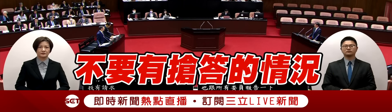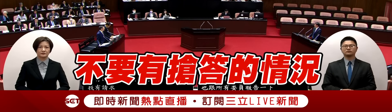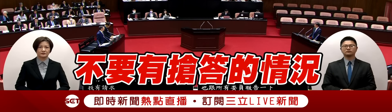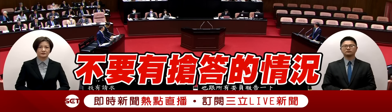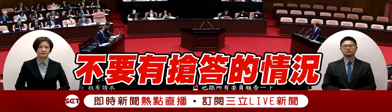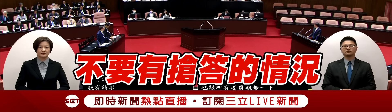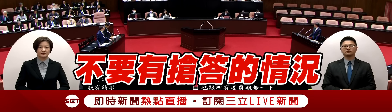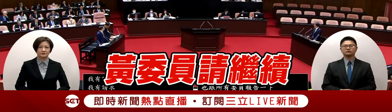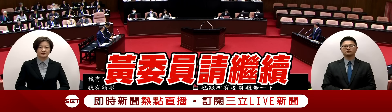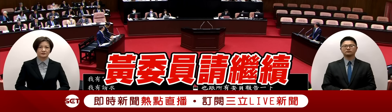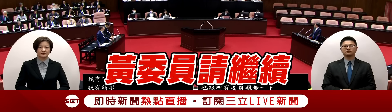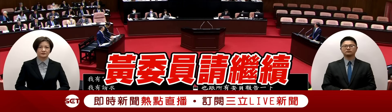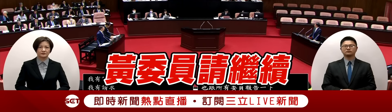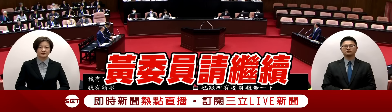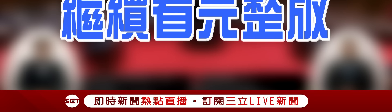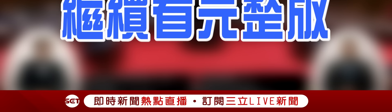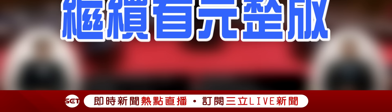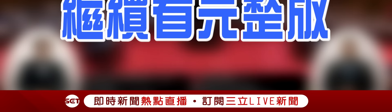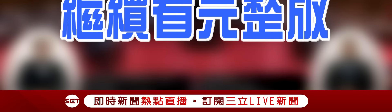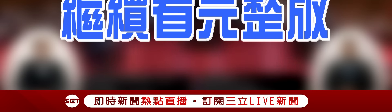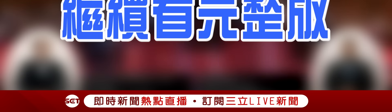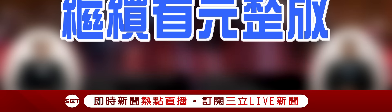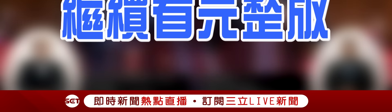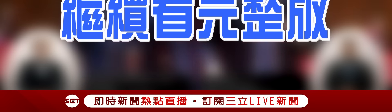要有抢答的情况。黄委员，请继续。